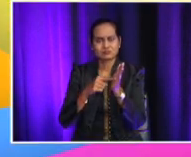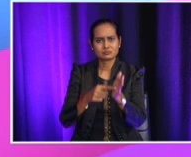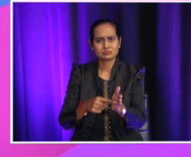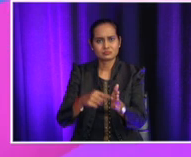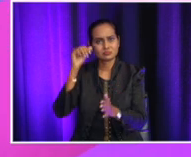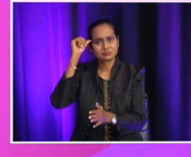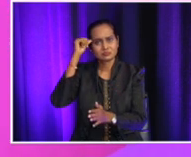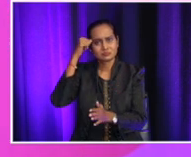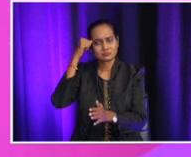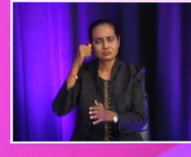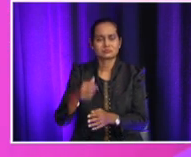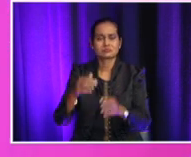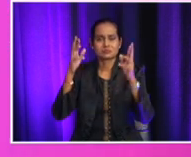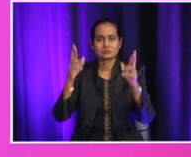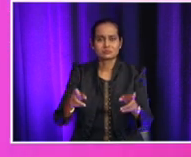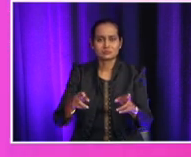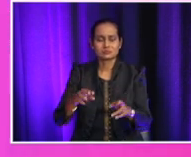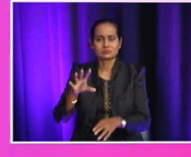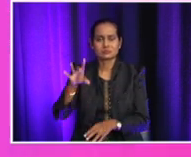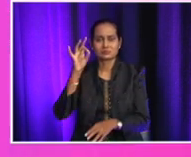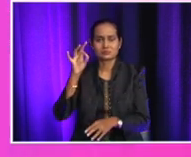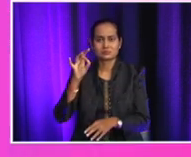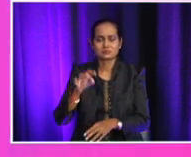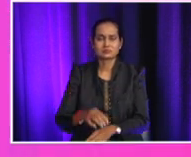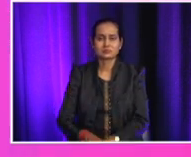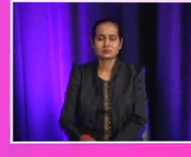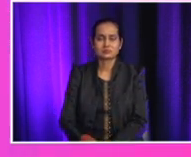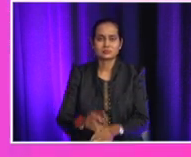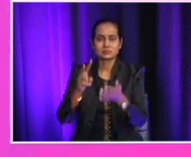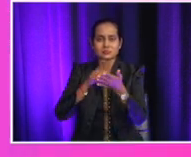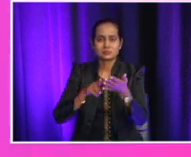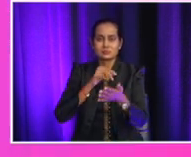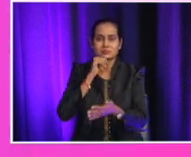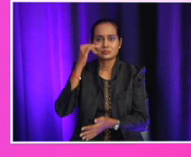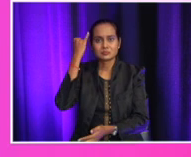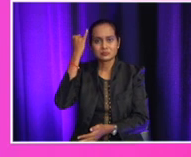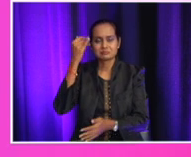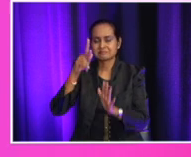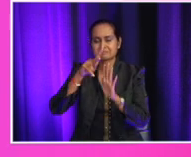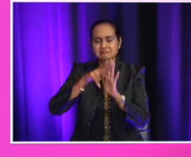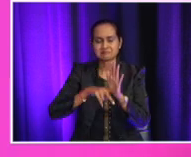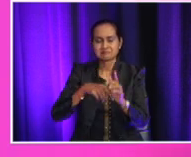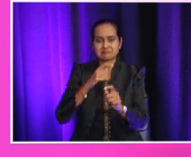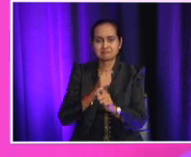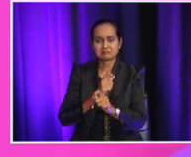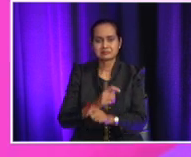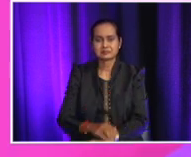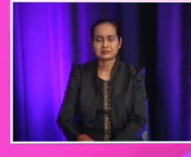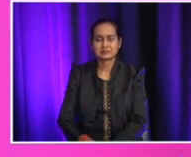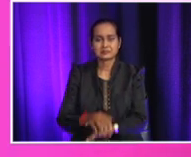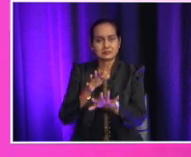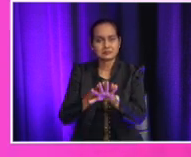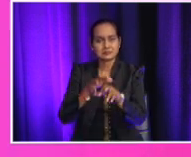memilih bahan-bahan yang kurang nilai ilmiah adalah kurang tepat kerja ini menunjukkan bahwa kebanyakan rakyat Malaysia membaca